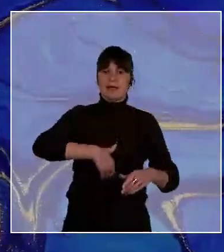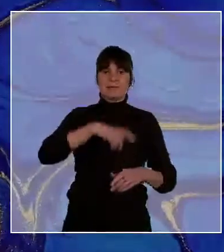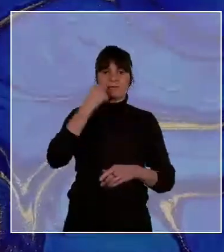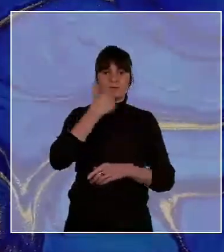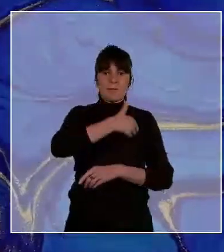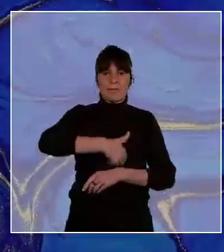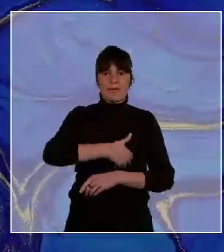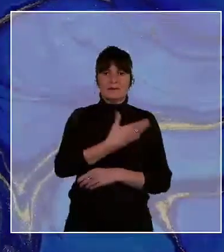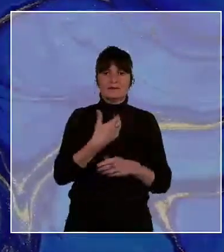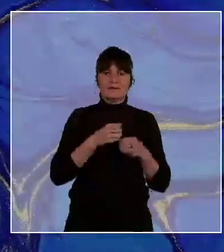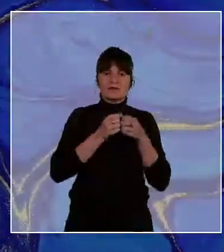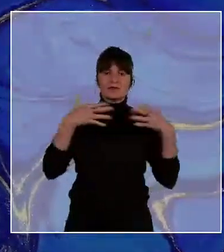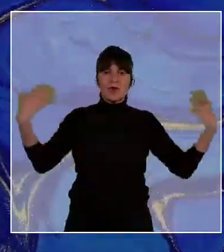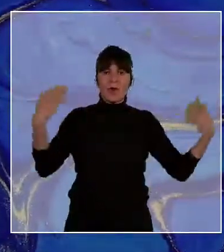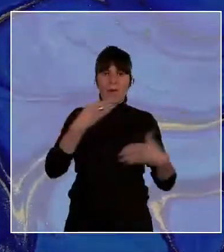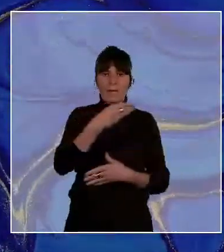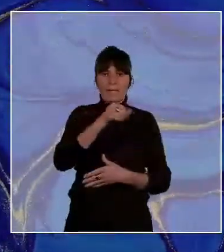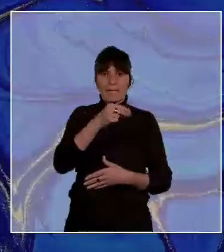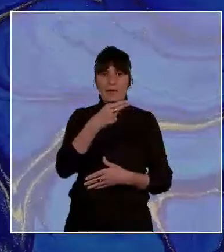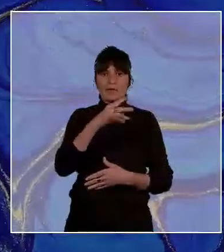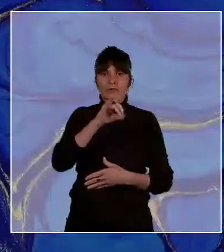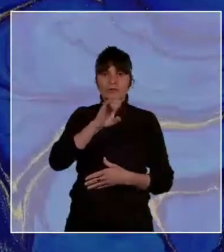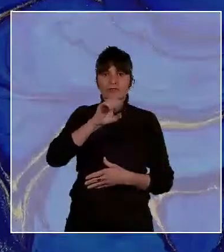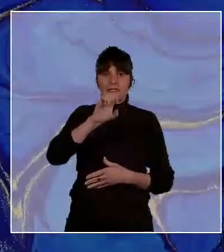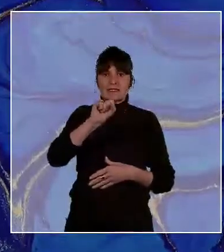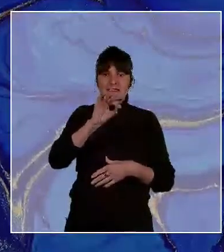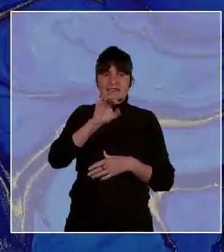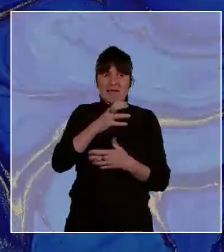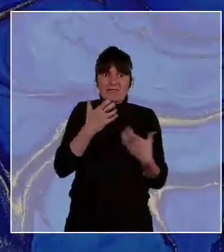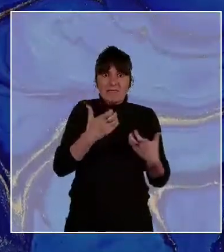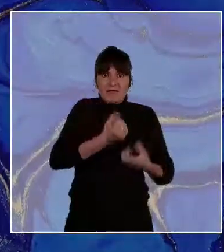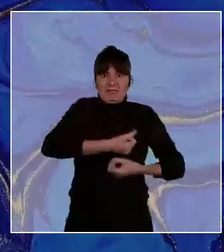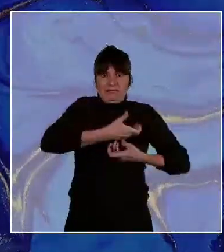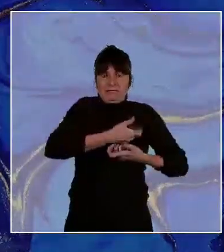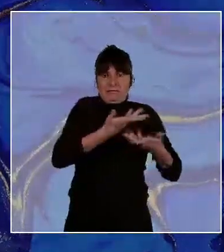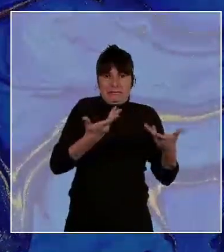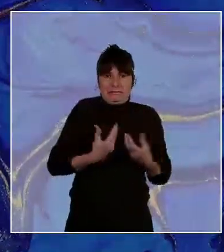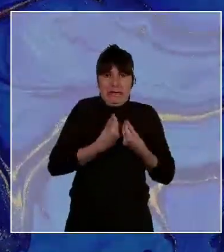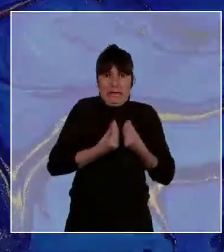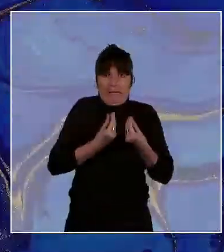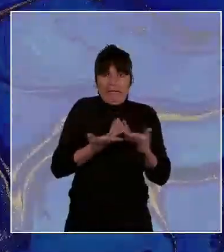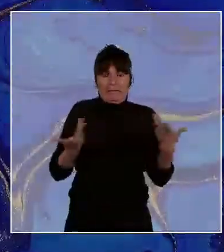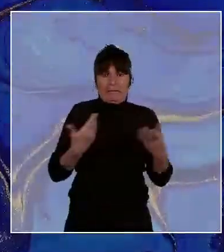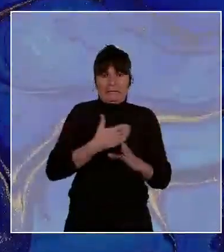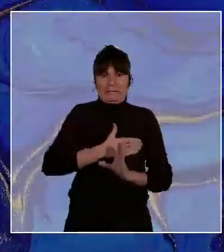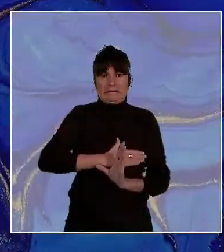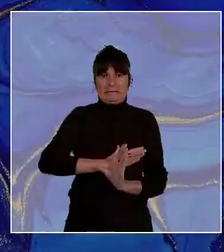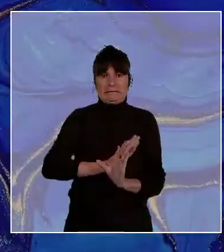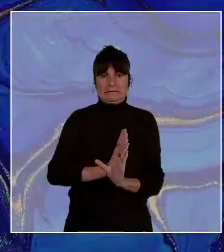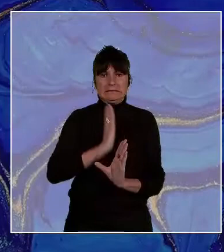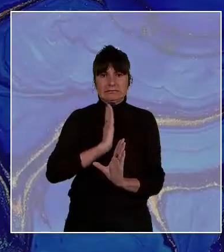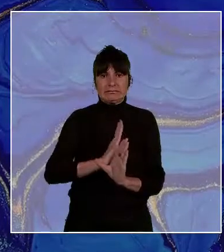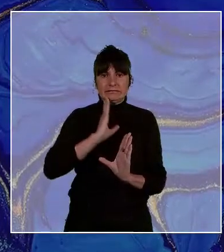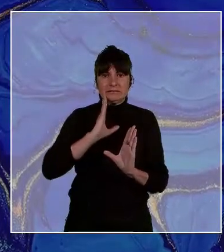mais malheureusement, nous n'avons plus le temps de le faire. Nous le ferons sous d'autres